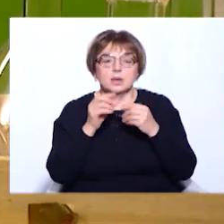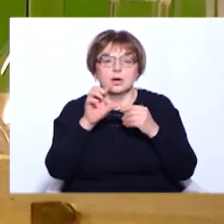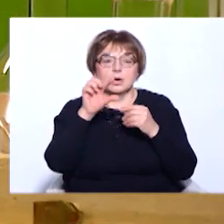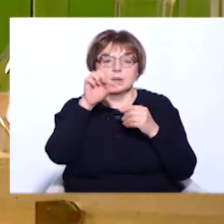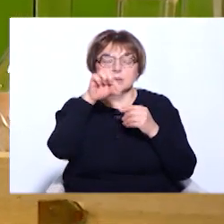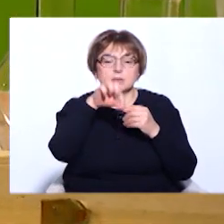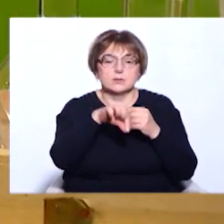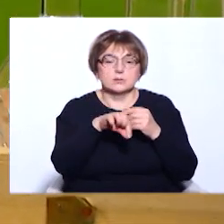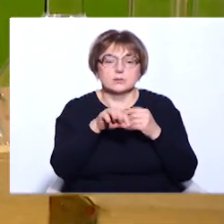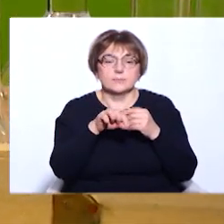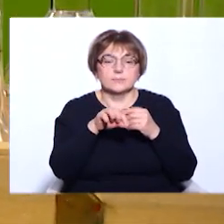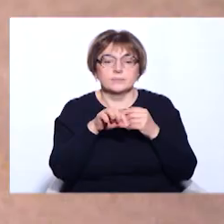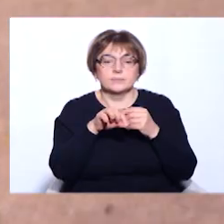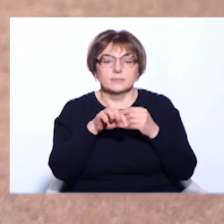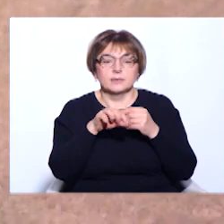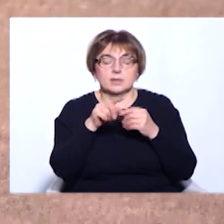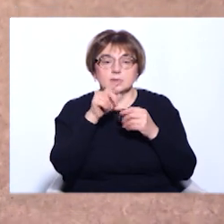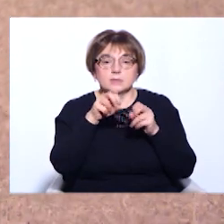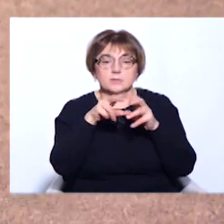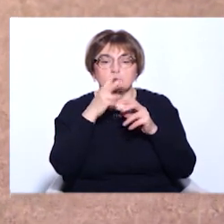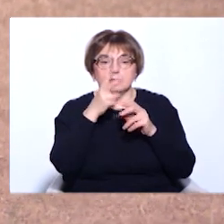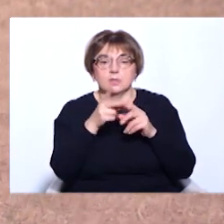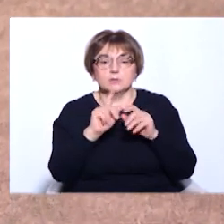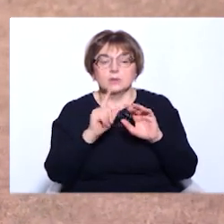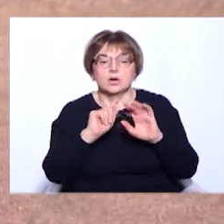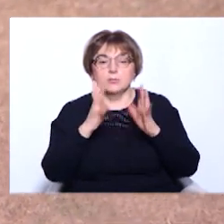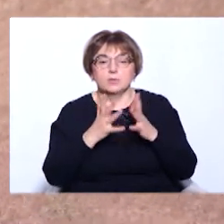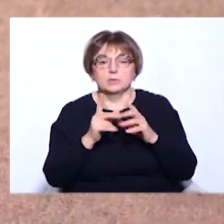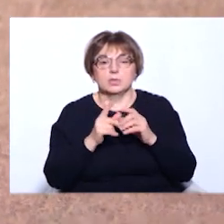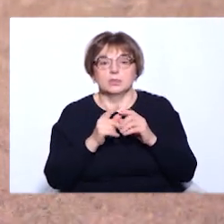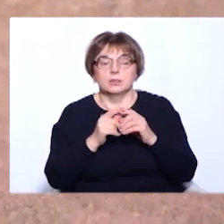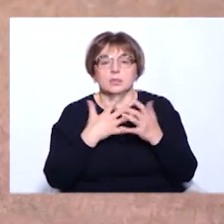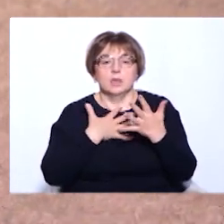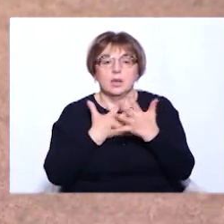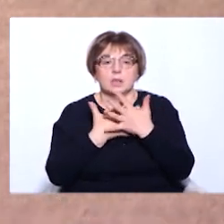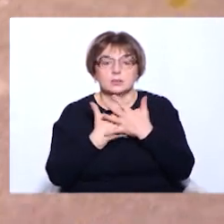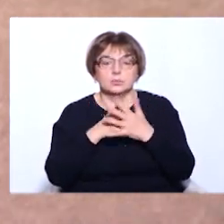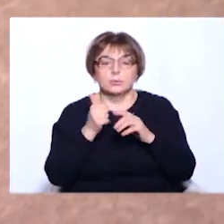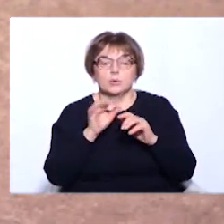და მოვათავსოთ კოლბაში და ნახოთ, შევადაროთ, ესე იგი აქტიურობა